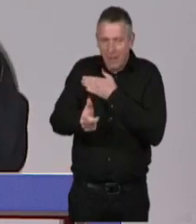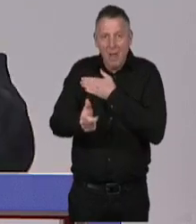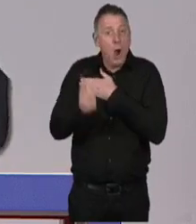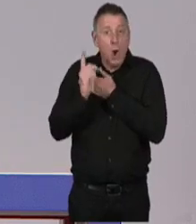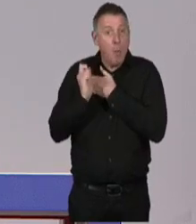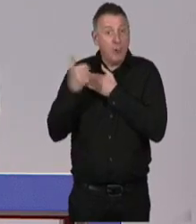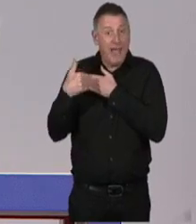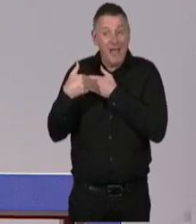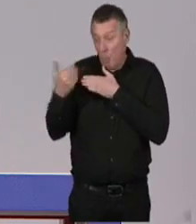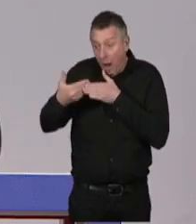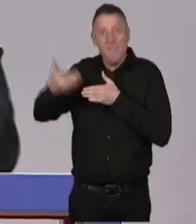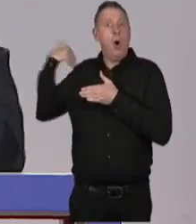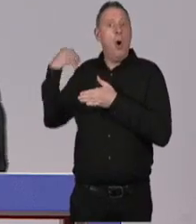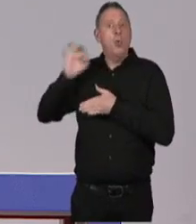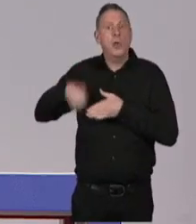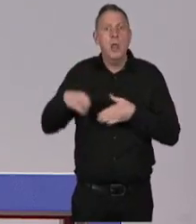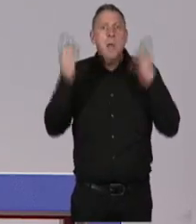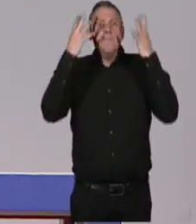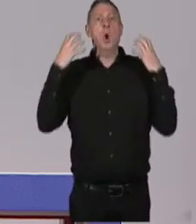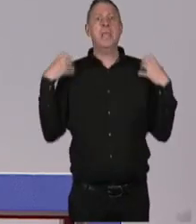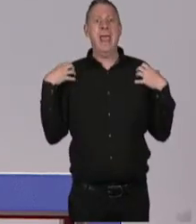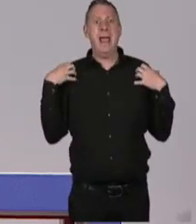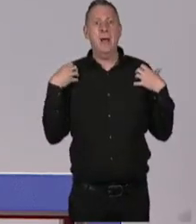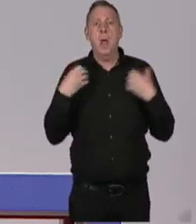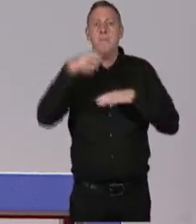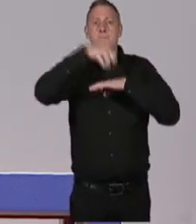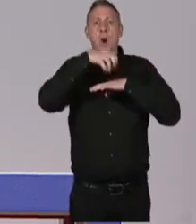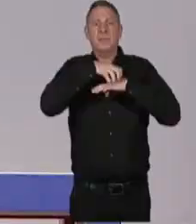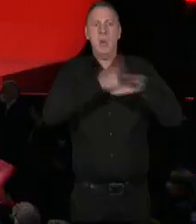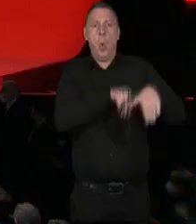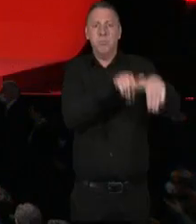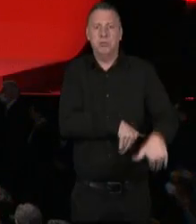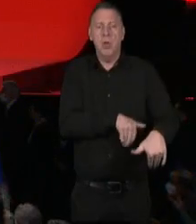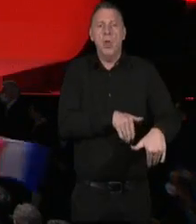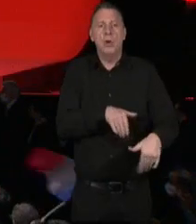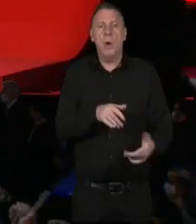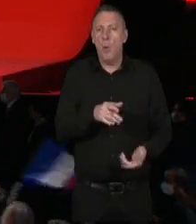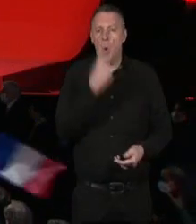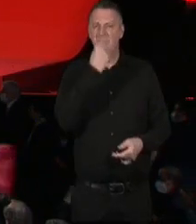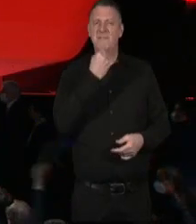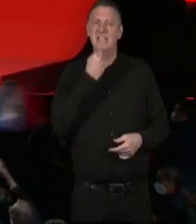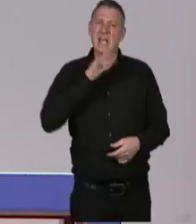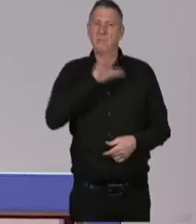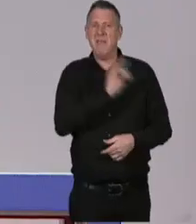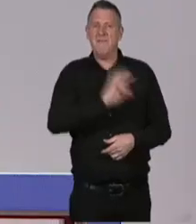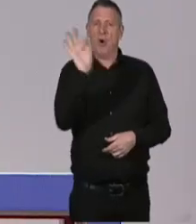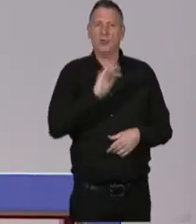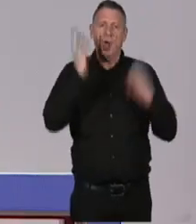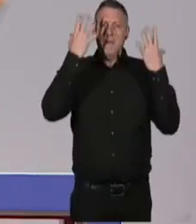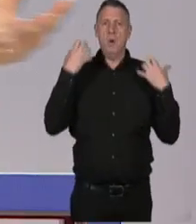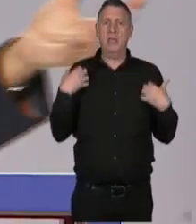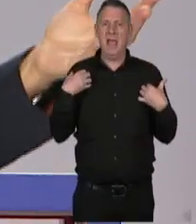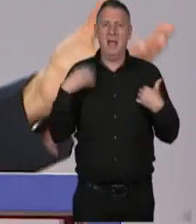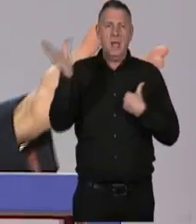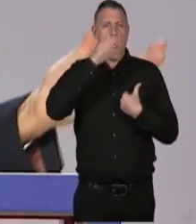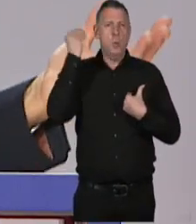oui, je veux Molière au Panthéon, car il est pour moi le visage de la France qui salue